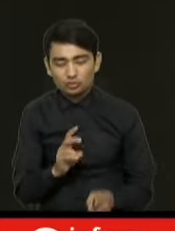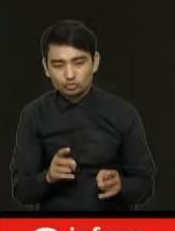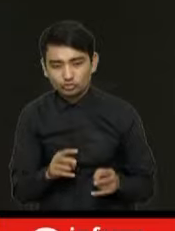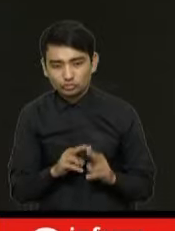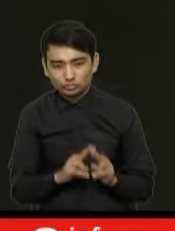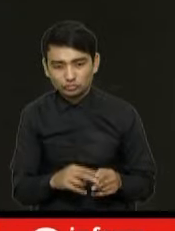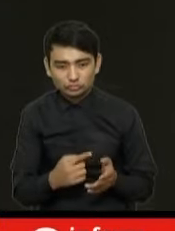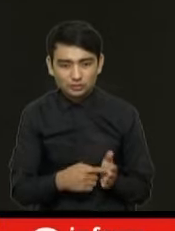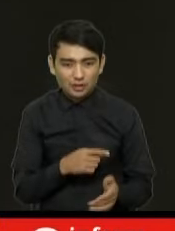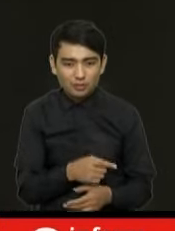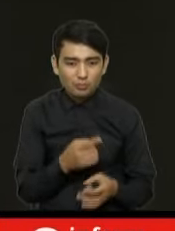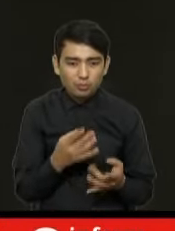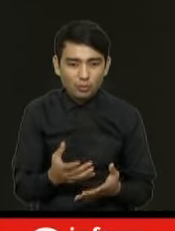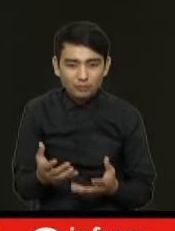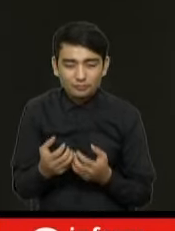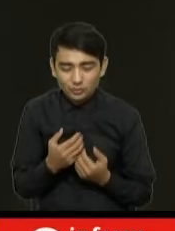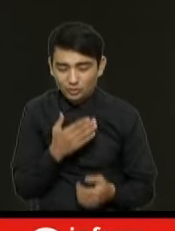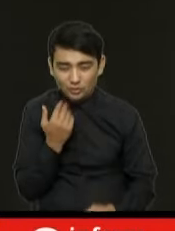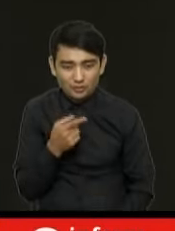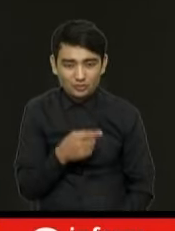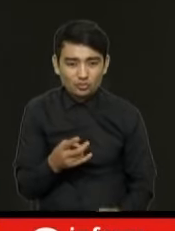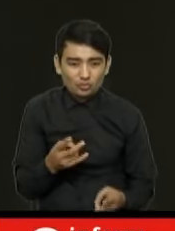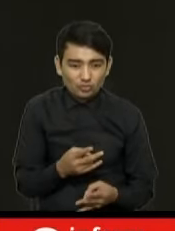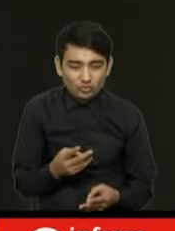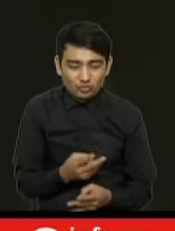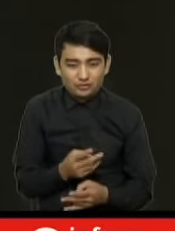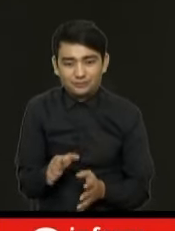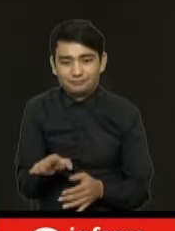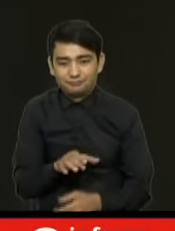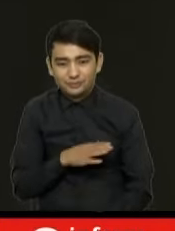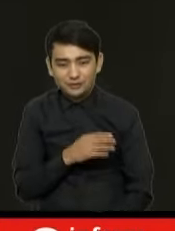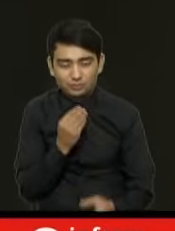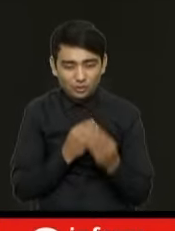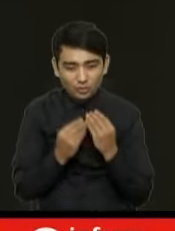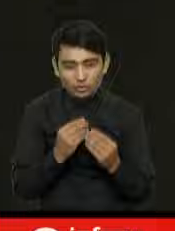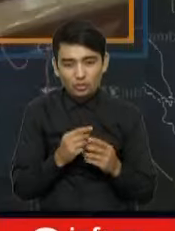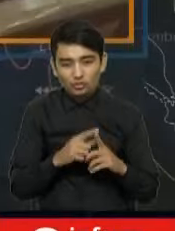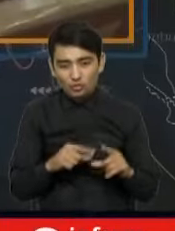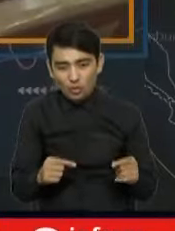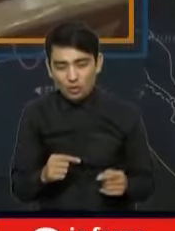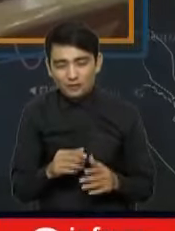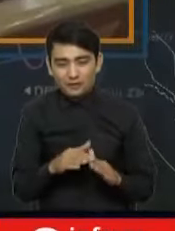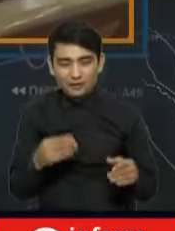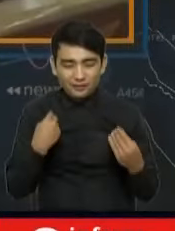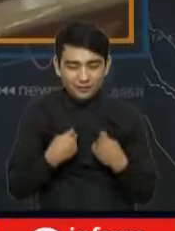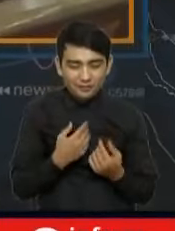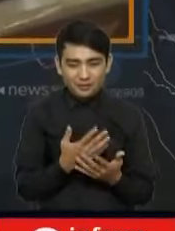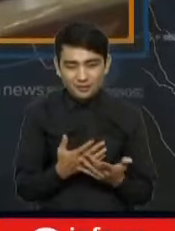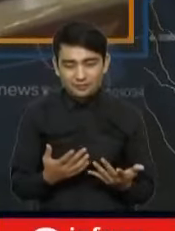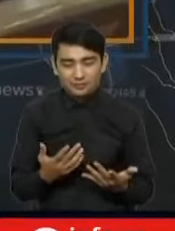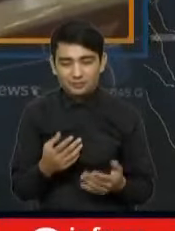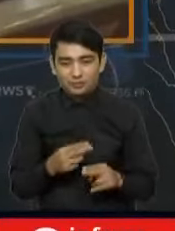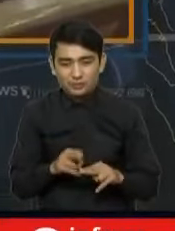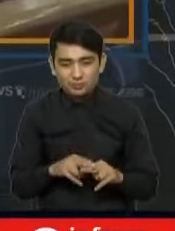не просто так берут. В ту же школу, на продукты, на одежду детям. Депутаттар тұтынушылардың